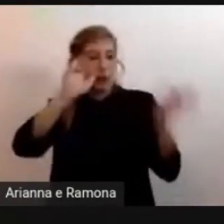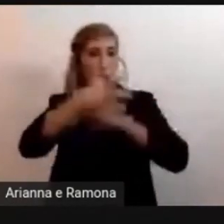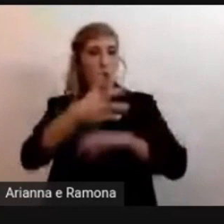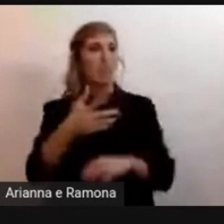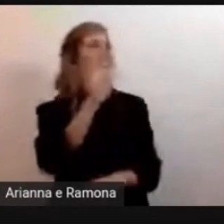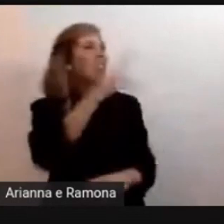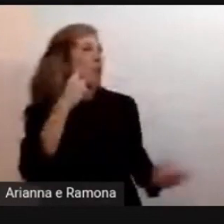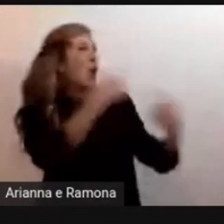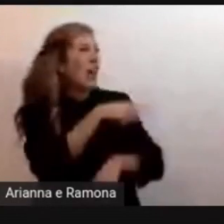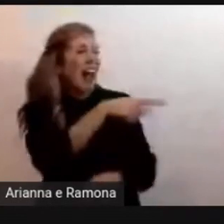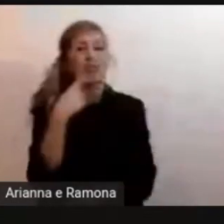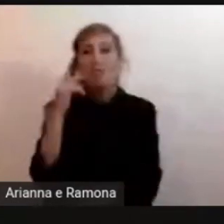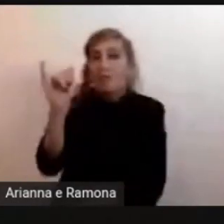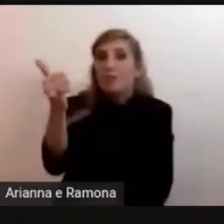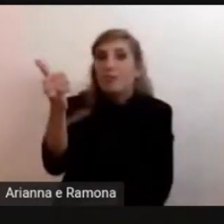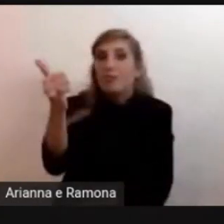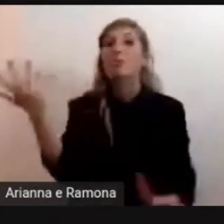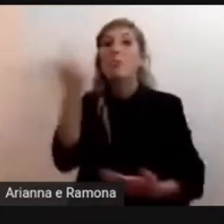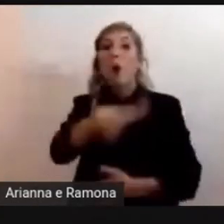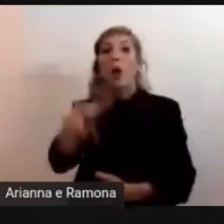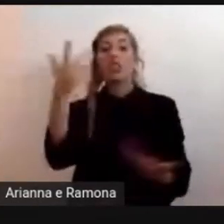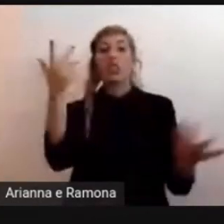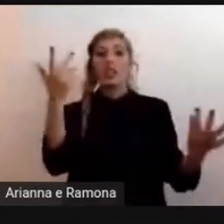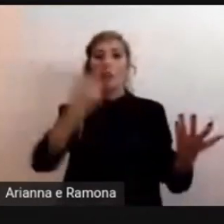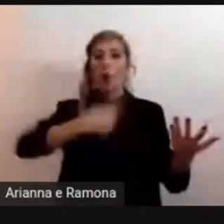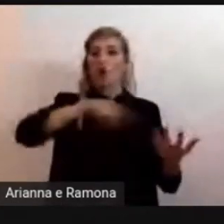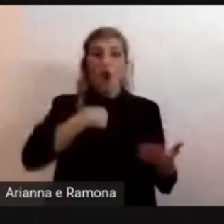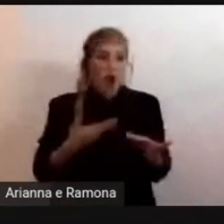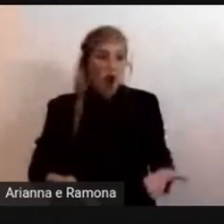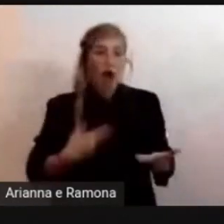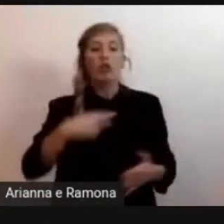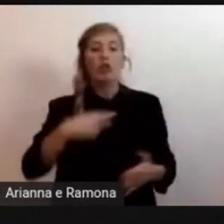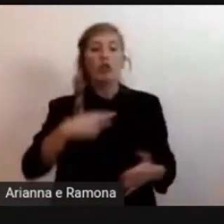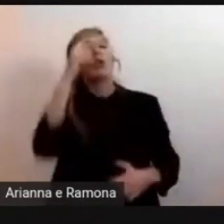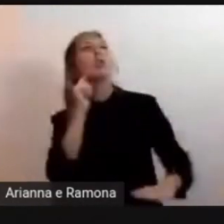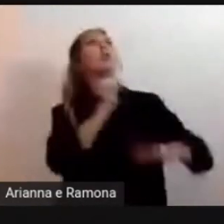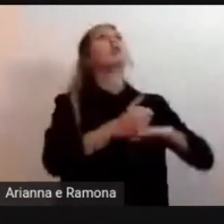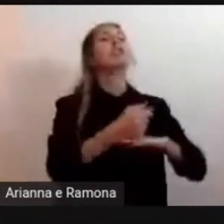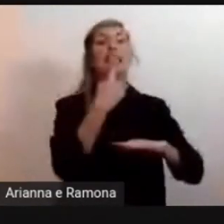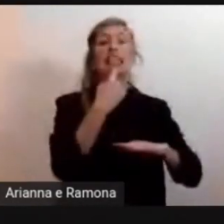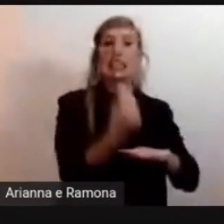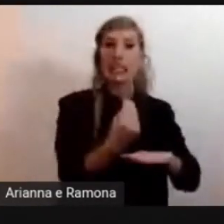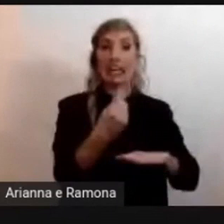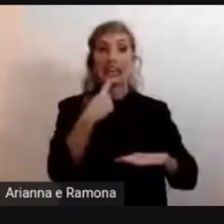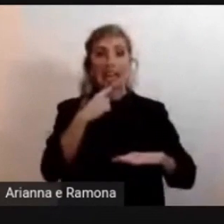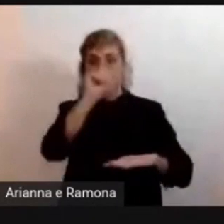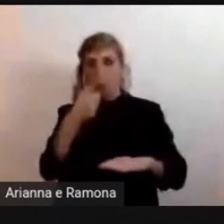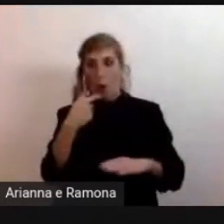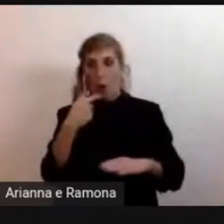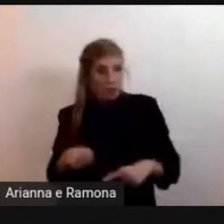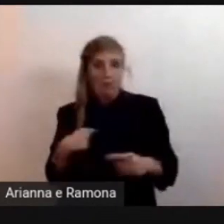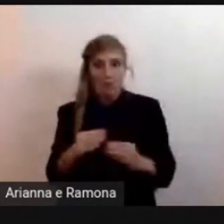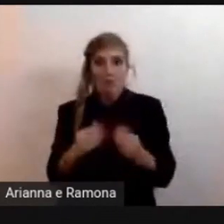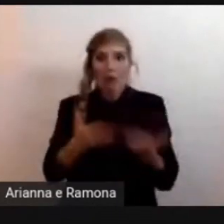esatto perché il nostro canzone sociale incerte e proprio colui che compie l'azione